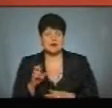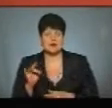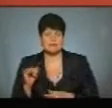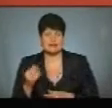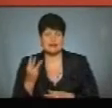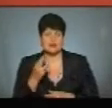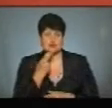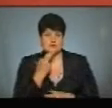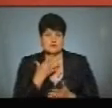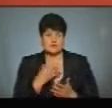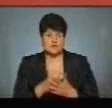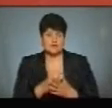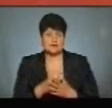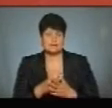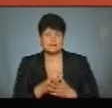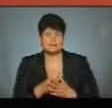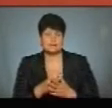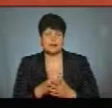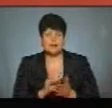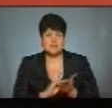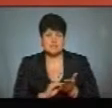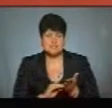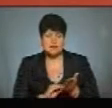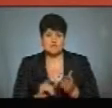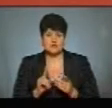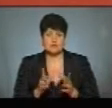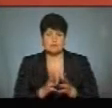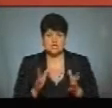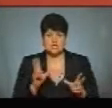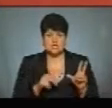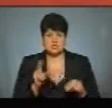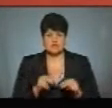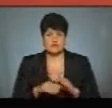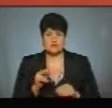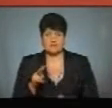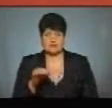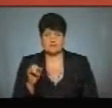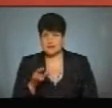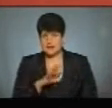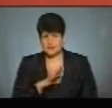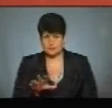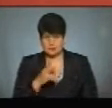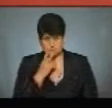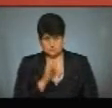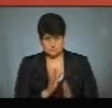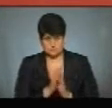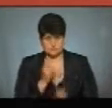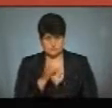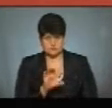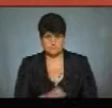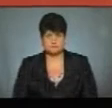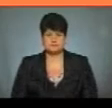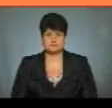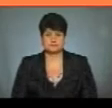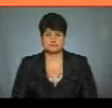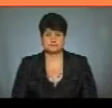Він 3 червня у своєму телеграм-каналі написав: все більше шансів, що вибори в липні не відбудуться. Попрошу режисерів нам зараз дати цей